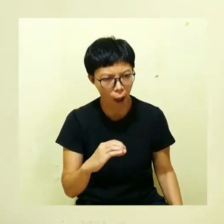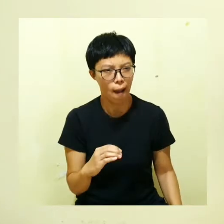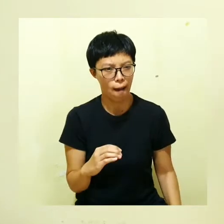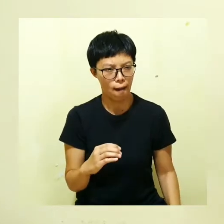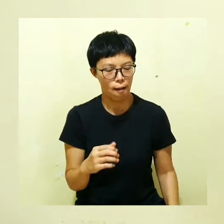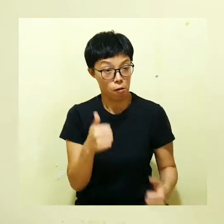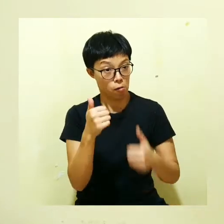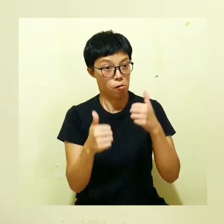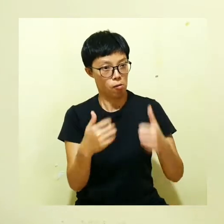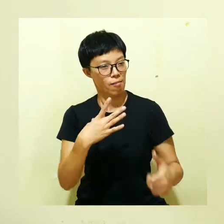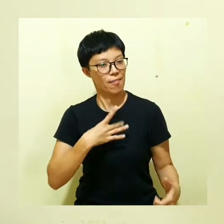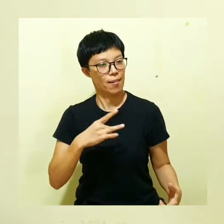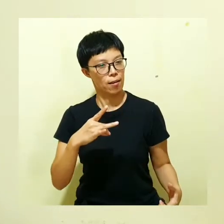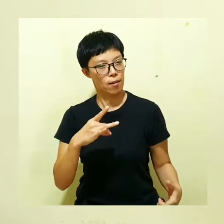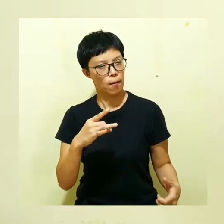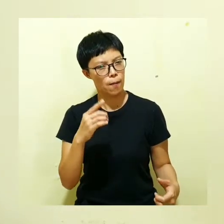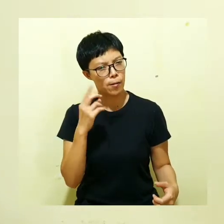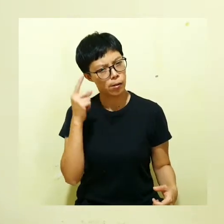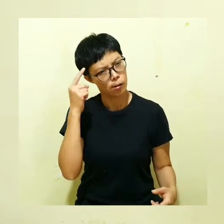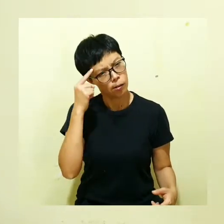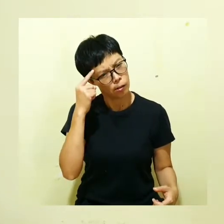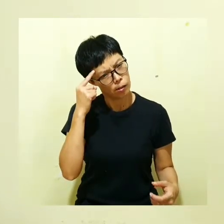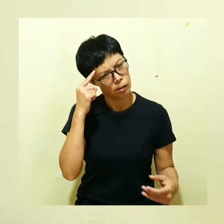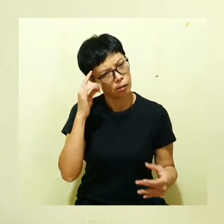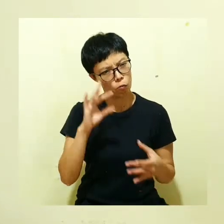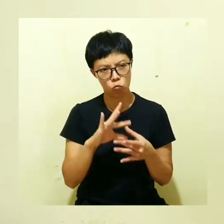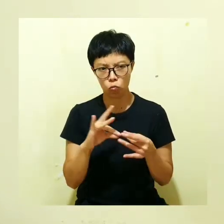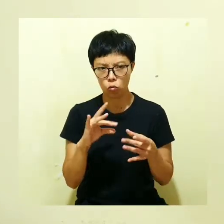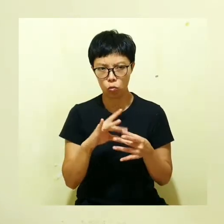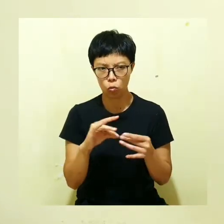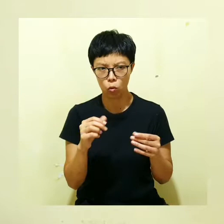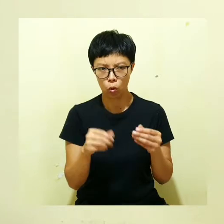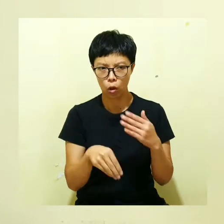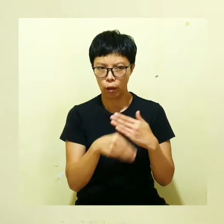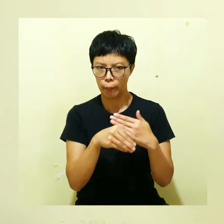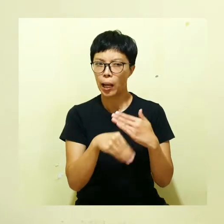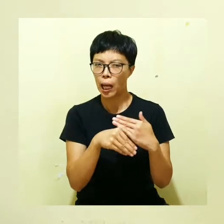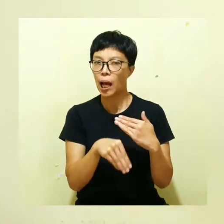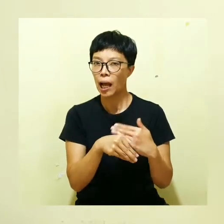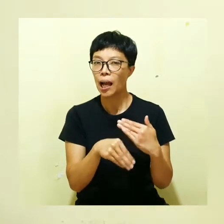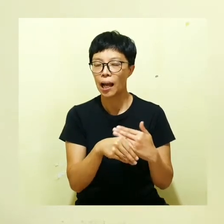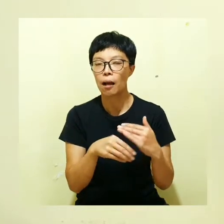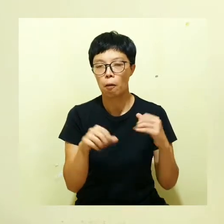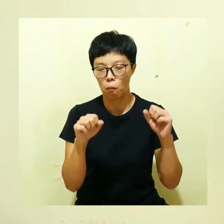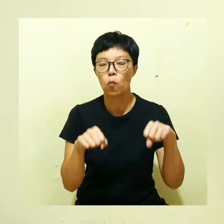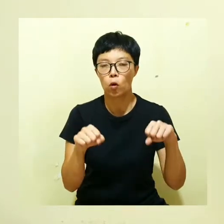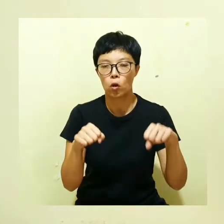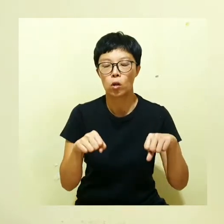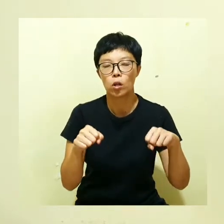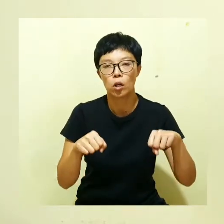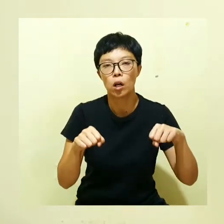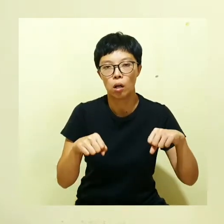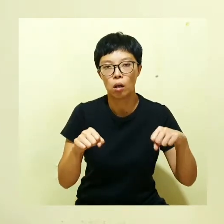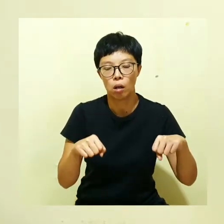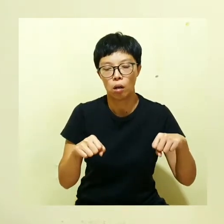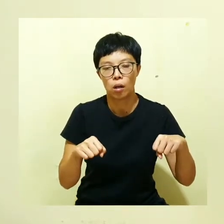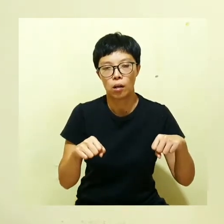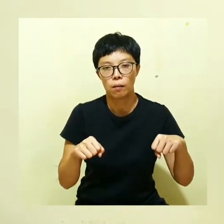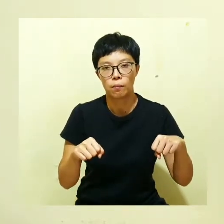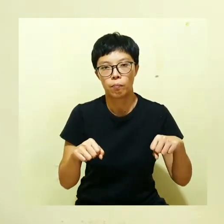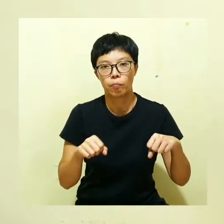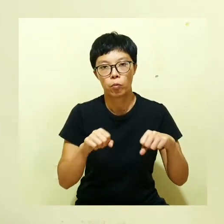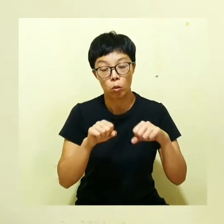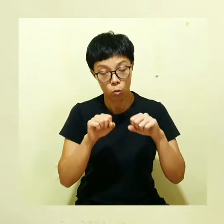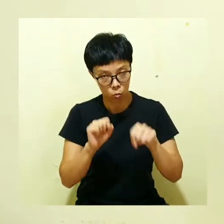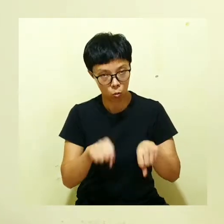就先看到这个好像是一个人的形状侧面的，然后这个是另外一个人的形